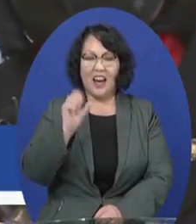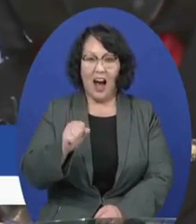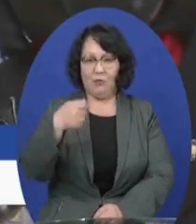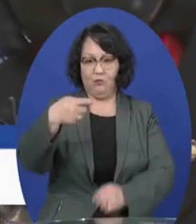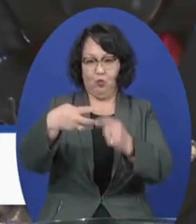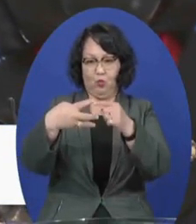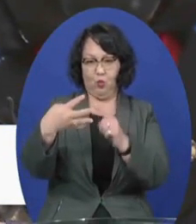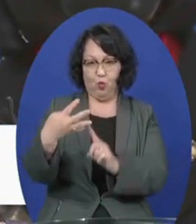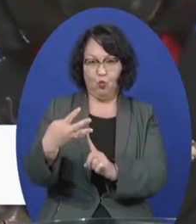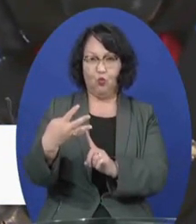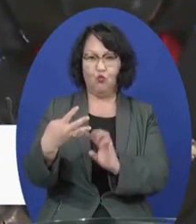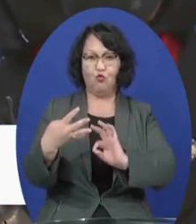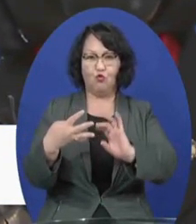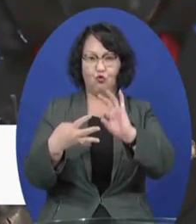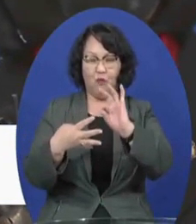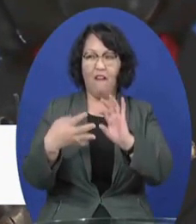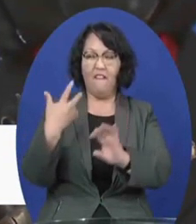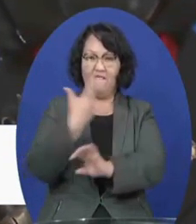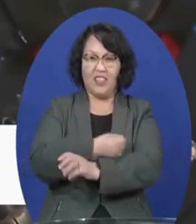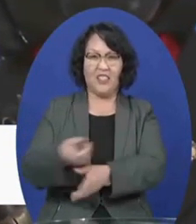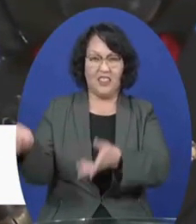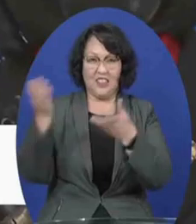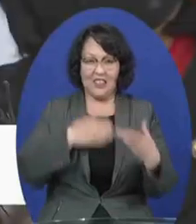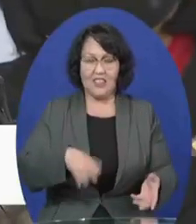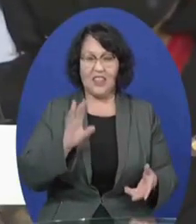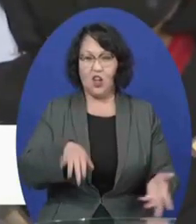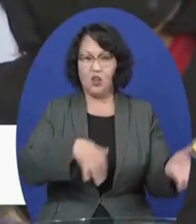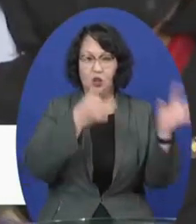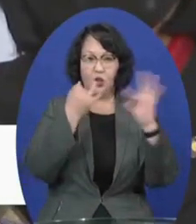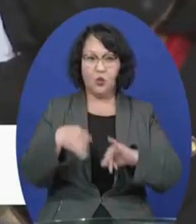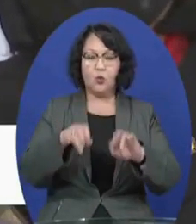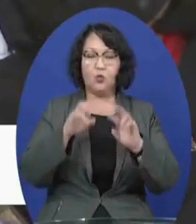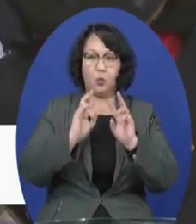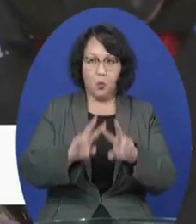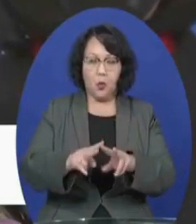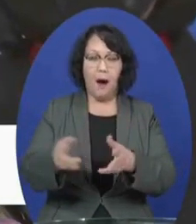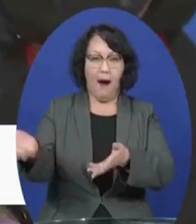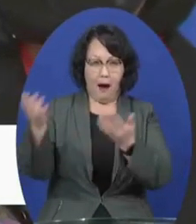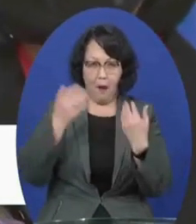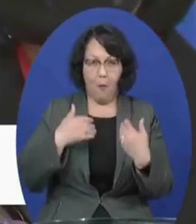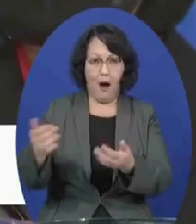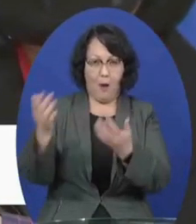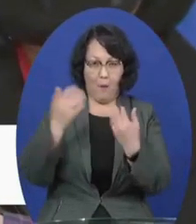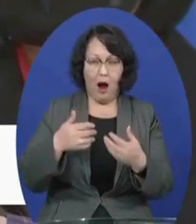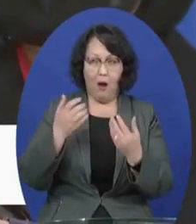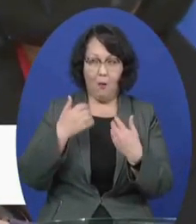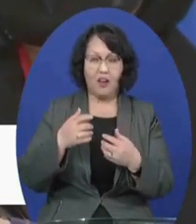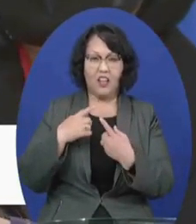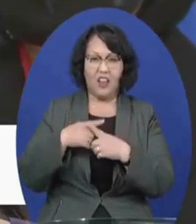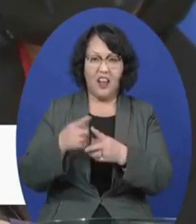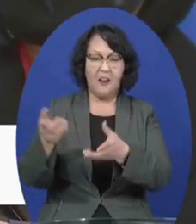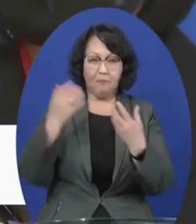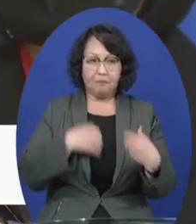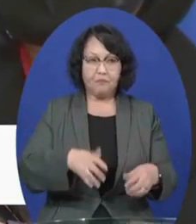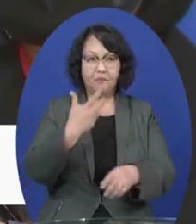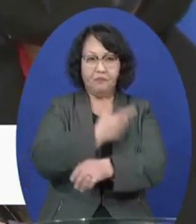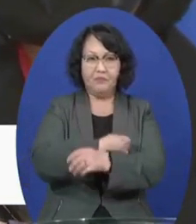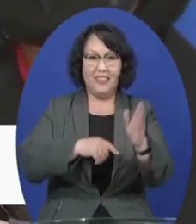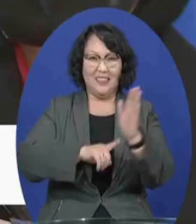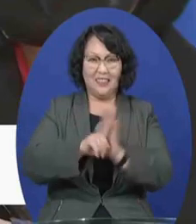ингээд эхнээсээ орж ирж байгаа. Энэ их 7 хоногт үргэлжлээд орж ирнэ. За вакцины жуултын ажлыг бол эхний одоо 2 дугаар үйлрэл багтааж